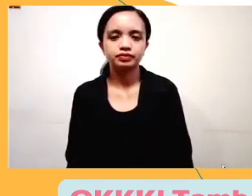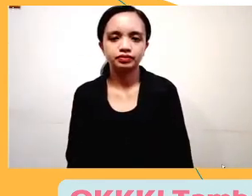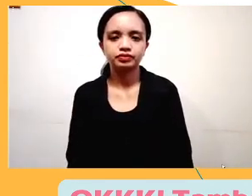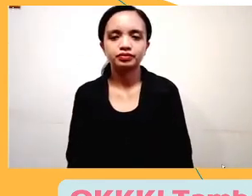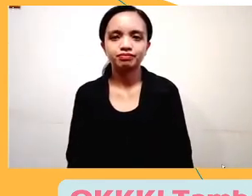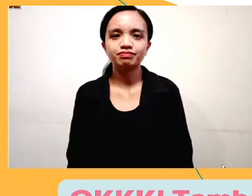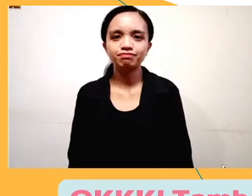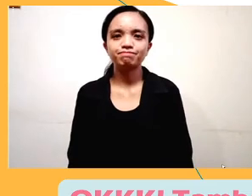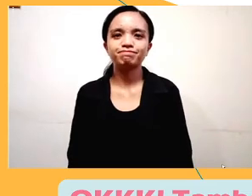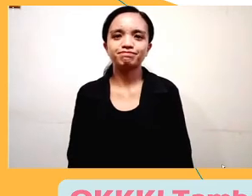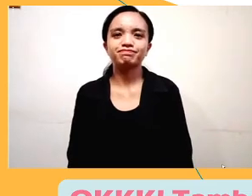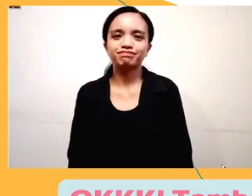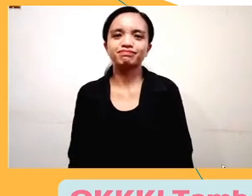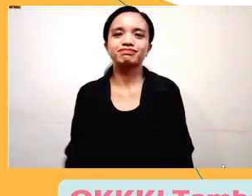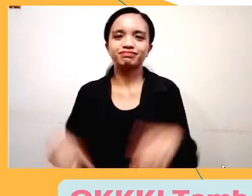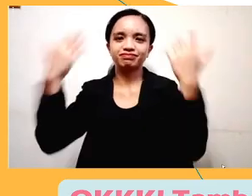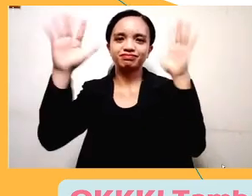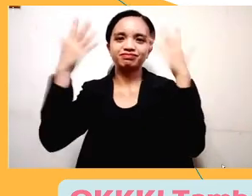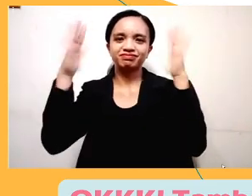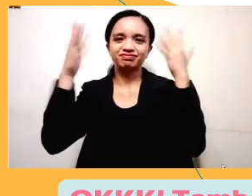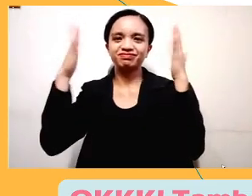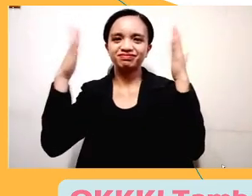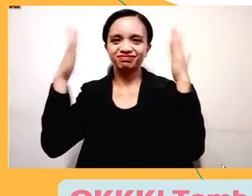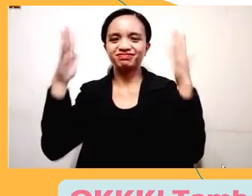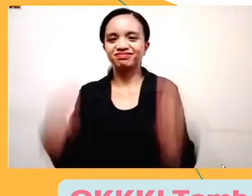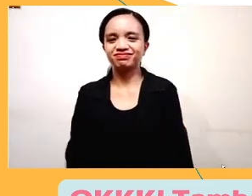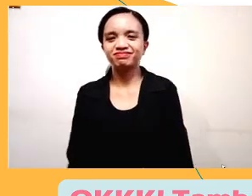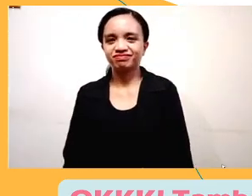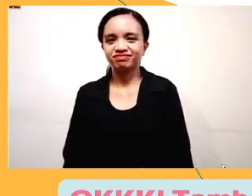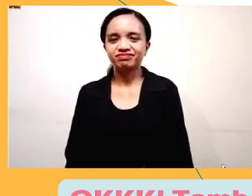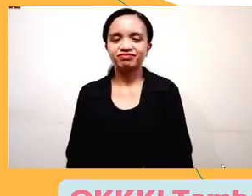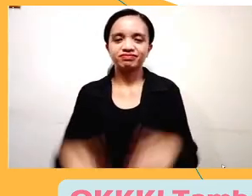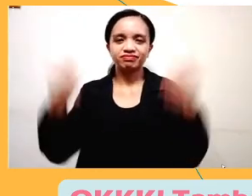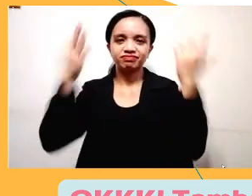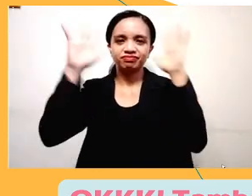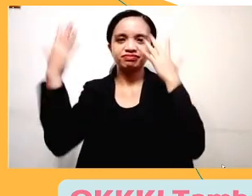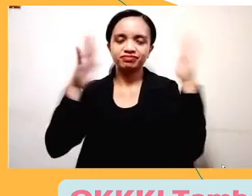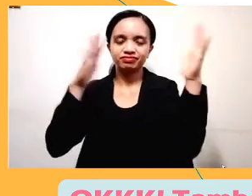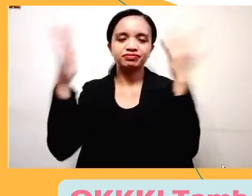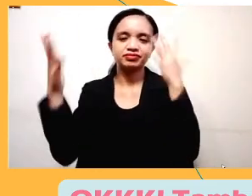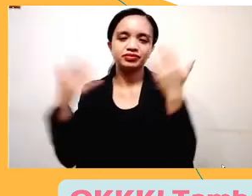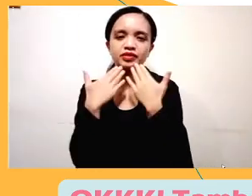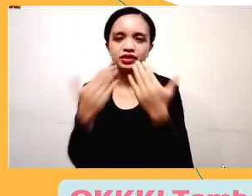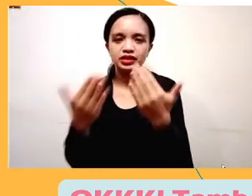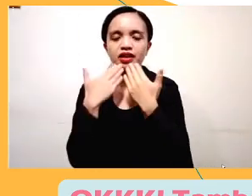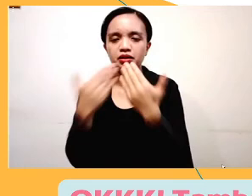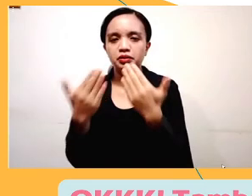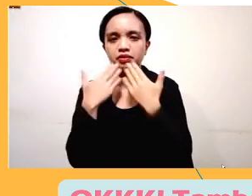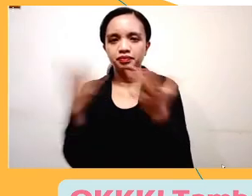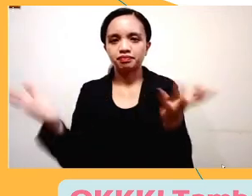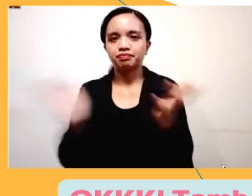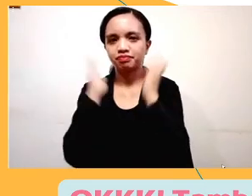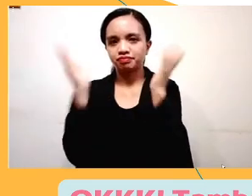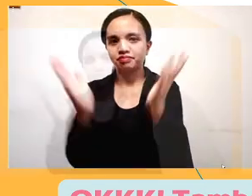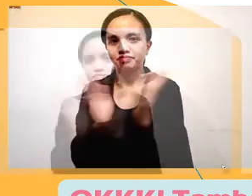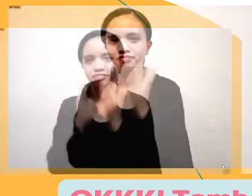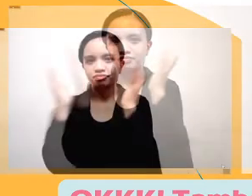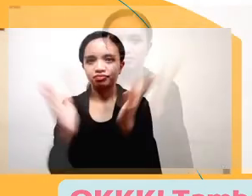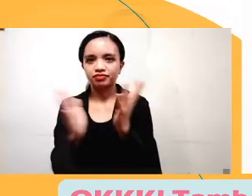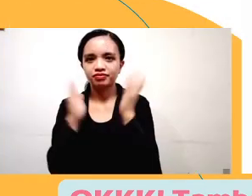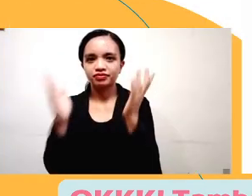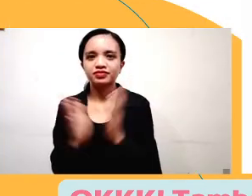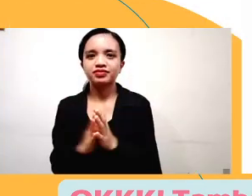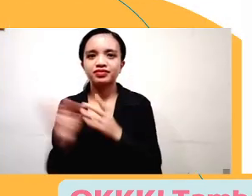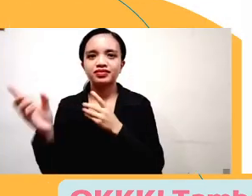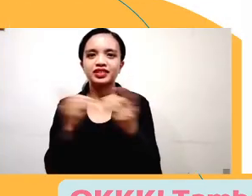And virtual palakpakan po sa lahat ng ating kasama. Maraming salamat po sa ating ka-Berk, sa ating katambayer, Director Ronnie